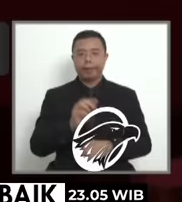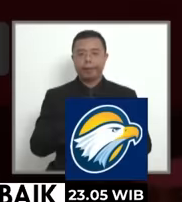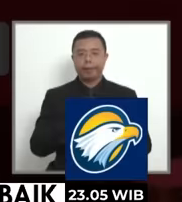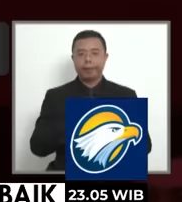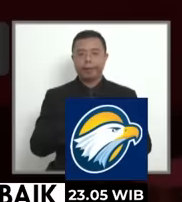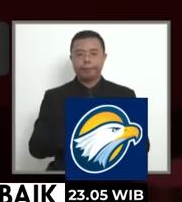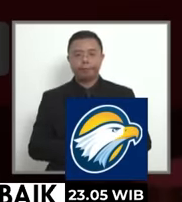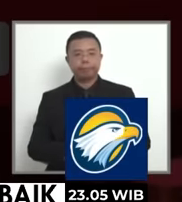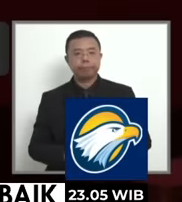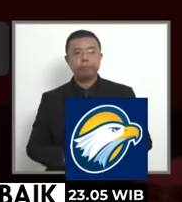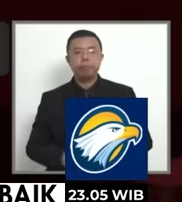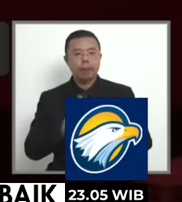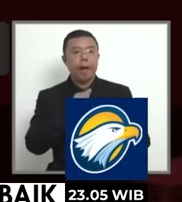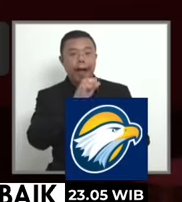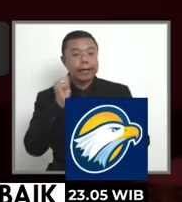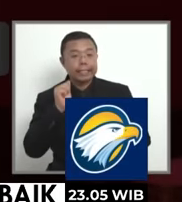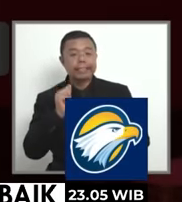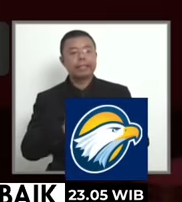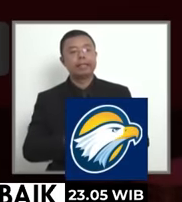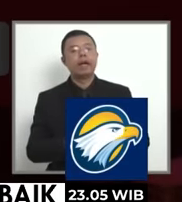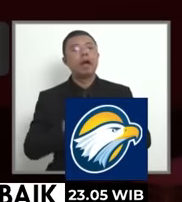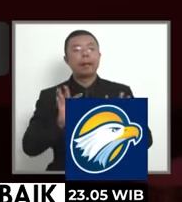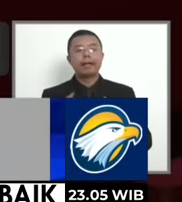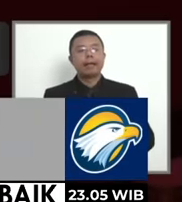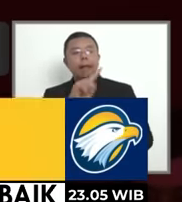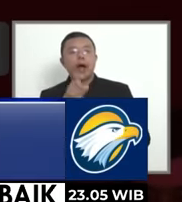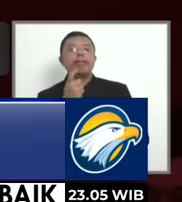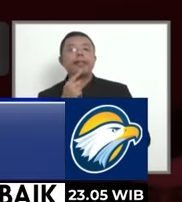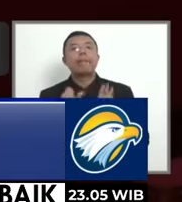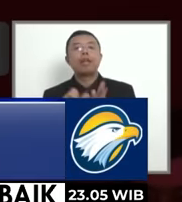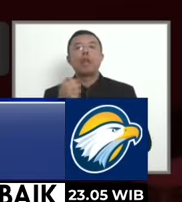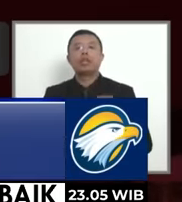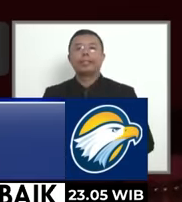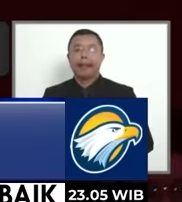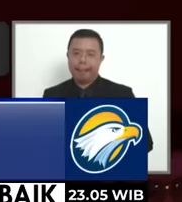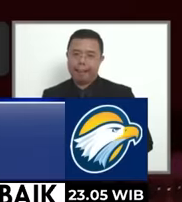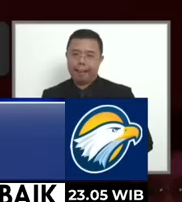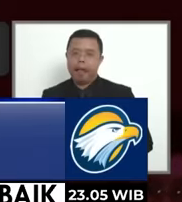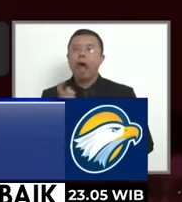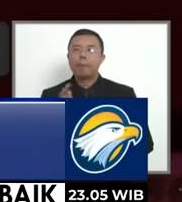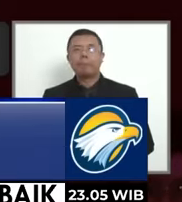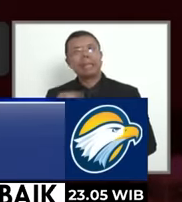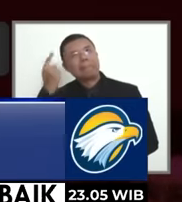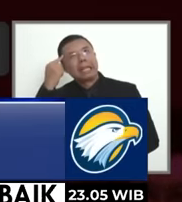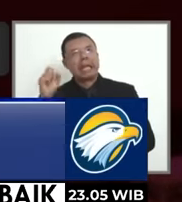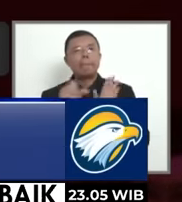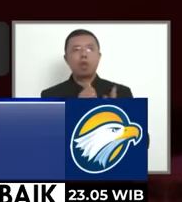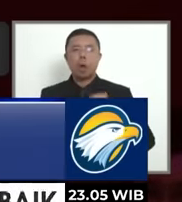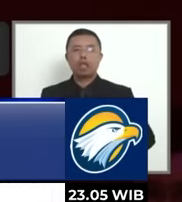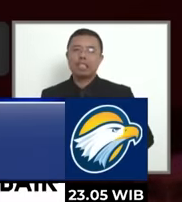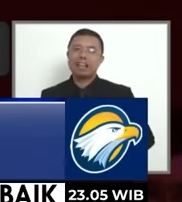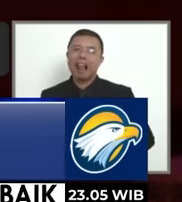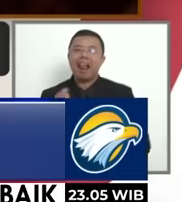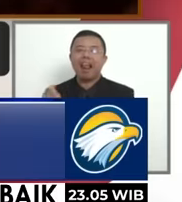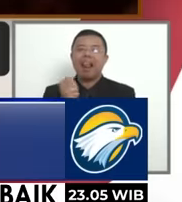oleh Pakis lagi ramai kita mau tanya soal Bansos karena menurut saya Bansos ini